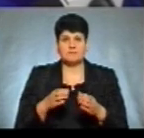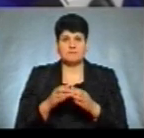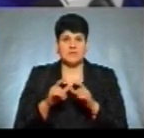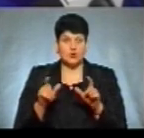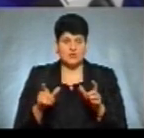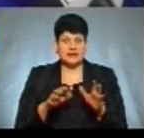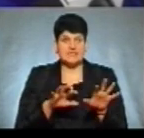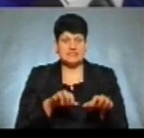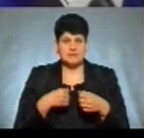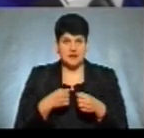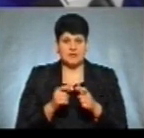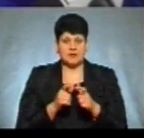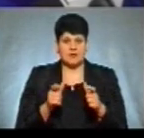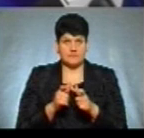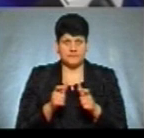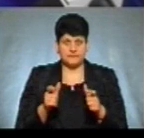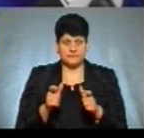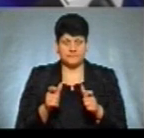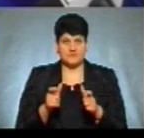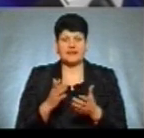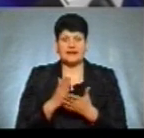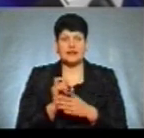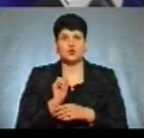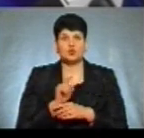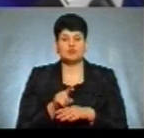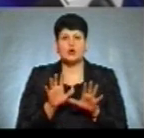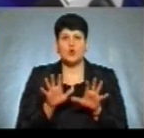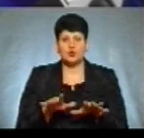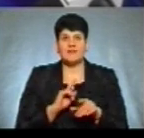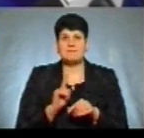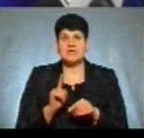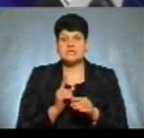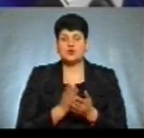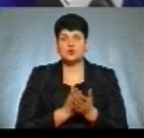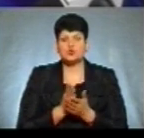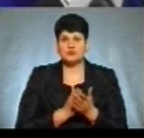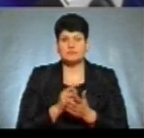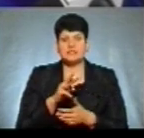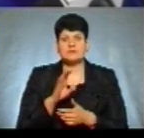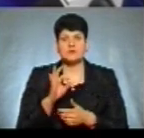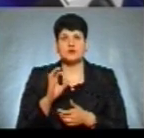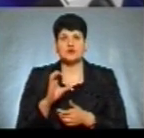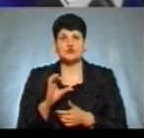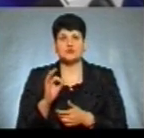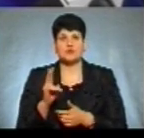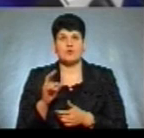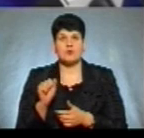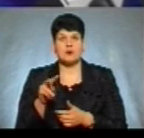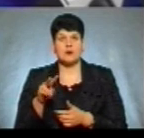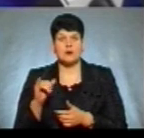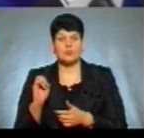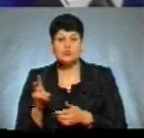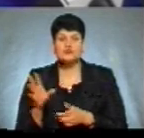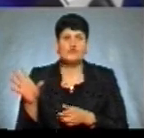забрати ID-картки, є доручення голови Державної міграційної служби Максима Соколюка, що всі